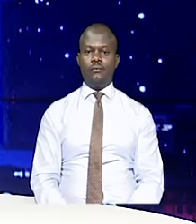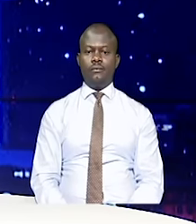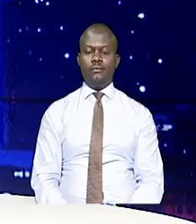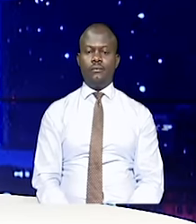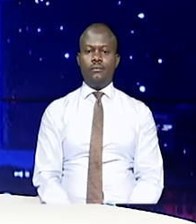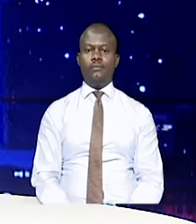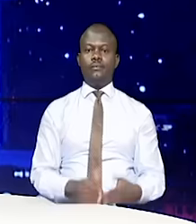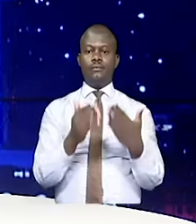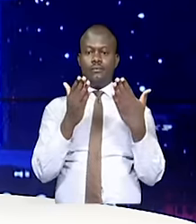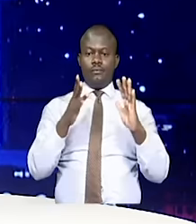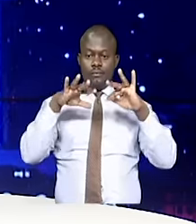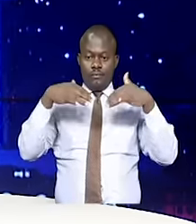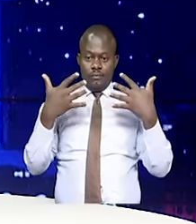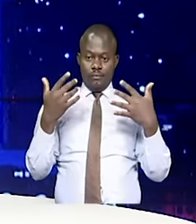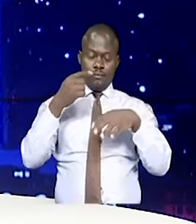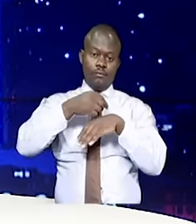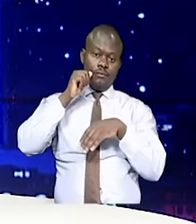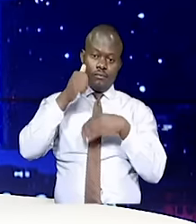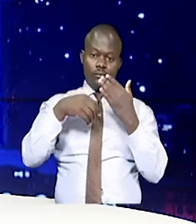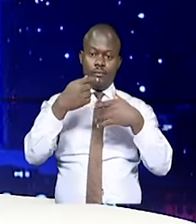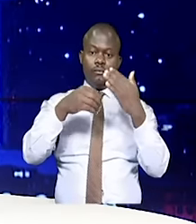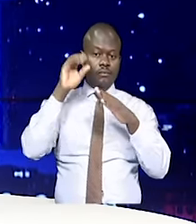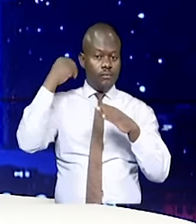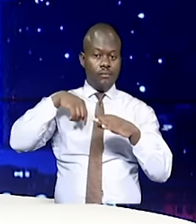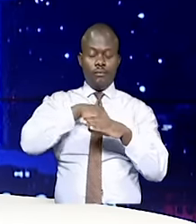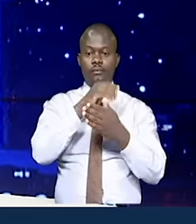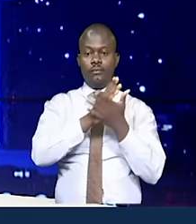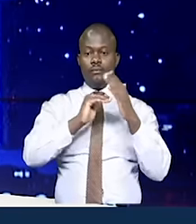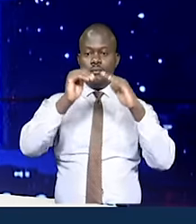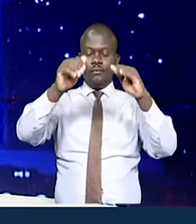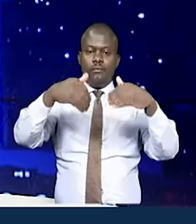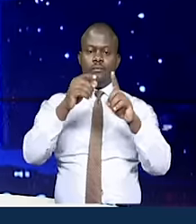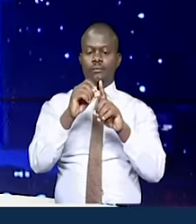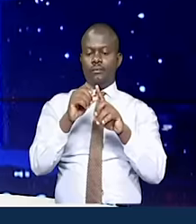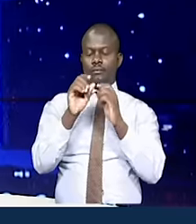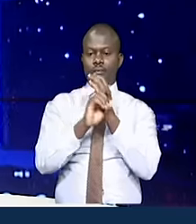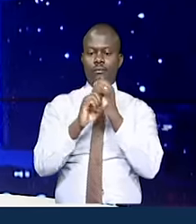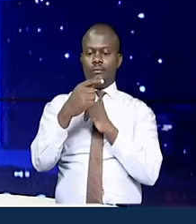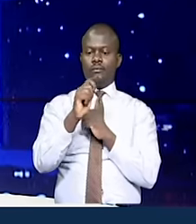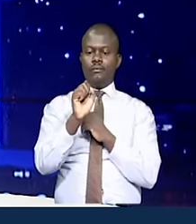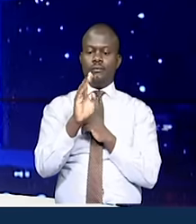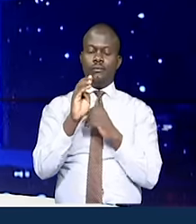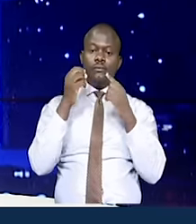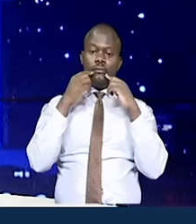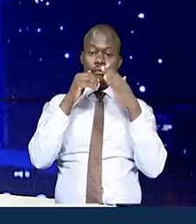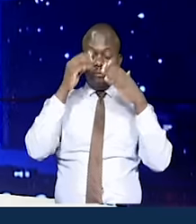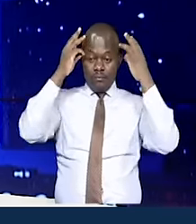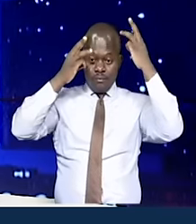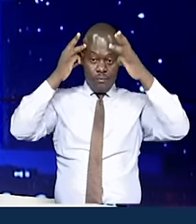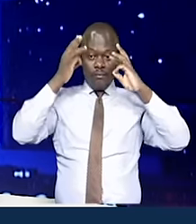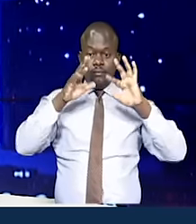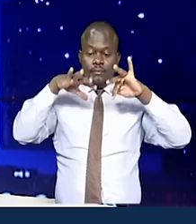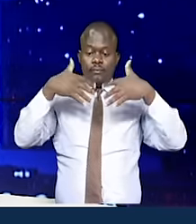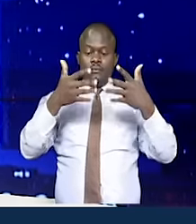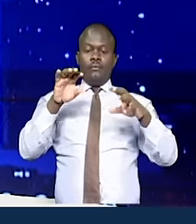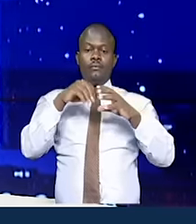ngubye rero ko bizabyifashe ku munsi wejo turakomeza amakuru yacu hari bamwe mu bahinzi b'umuceri mu karere ka Gatsibo bavuga ko bahangayikishwe nuko bamaze